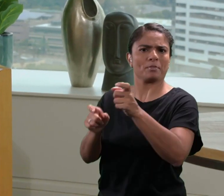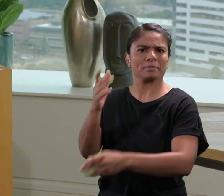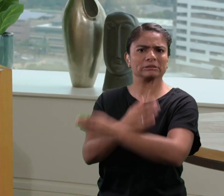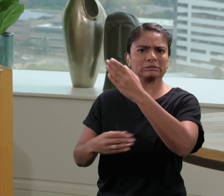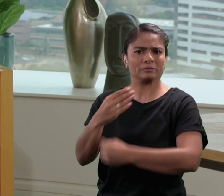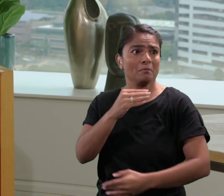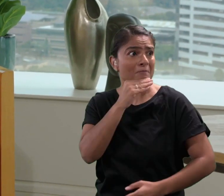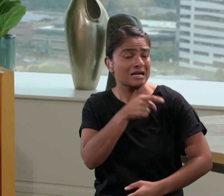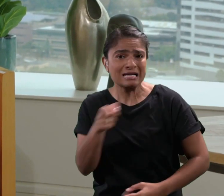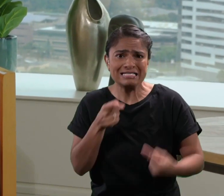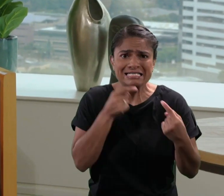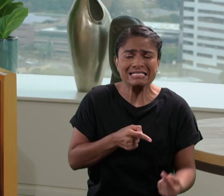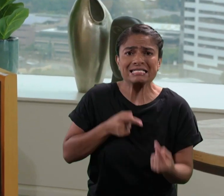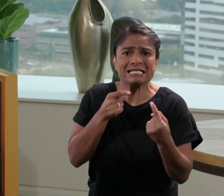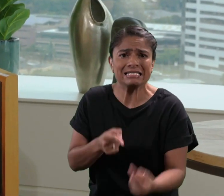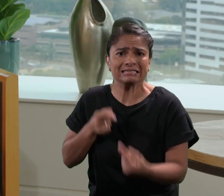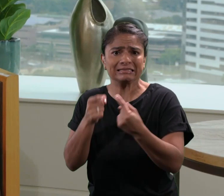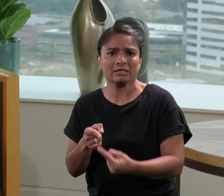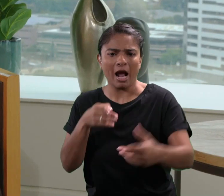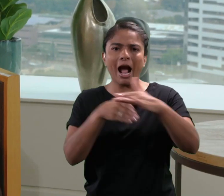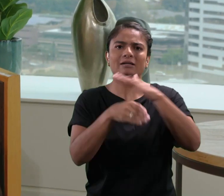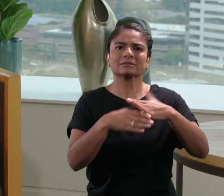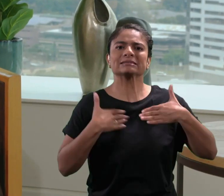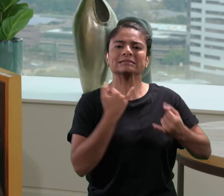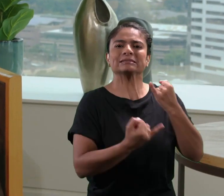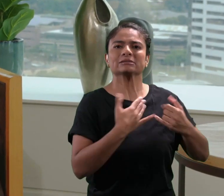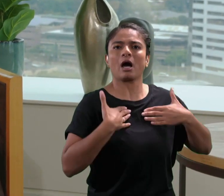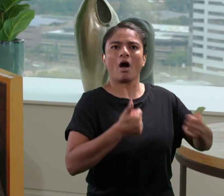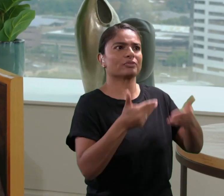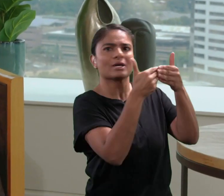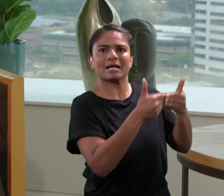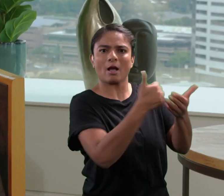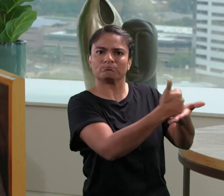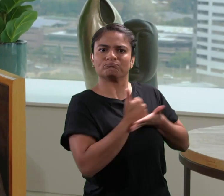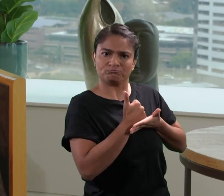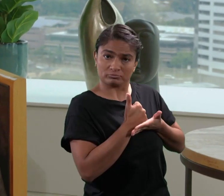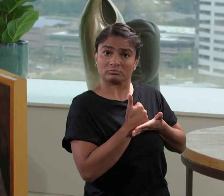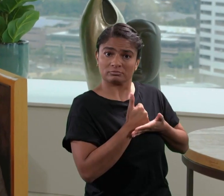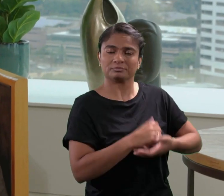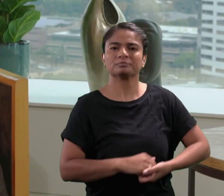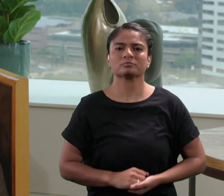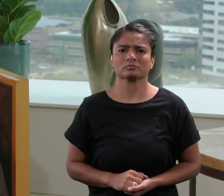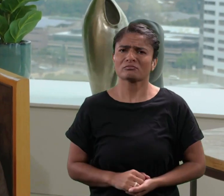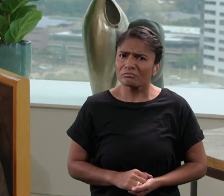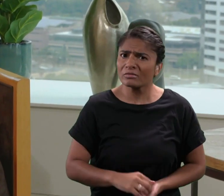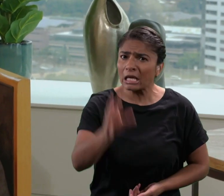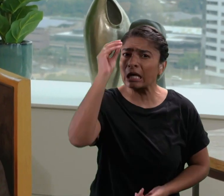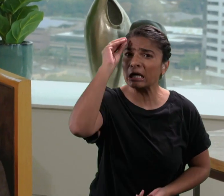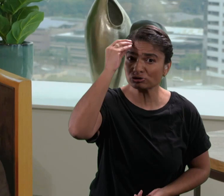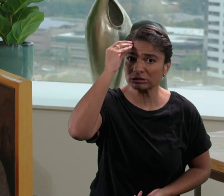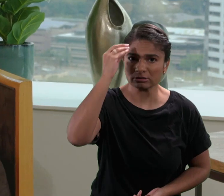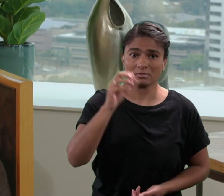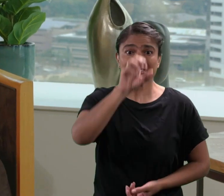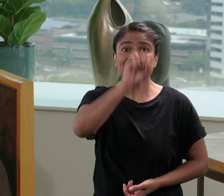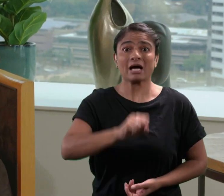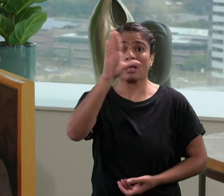houdings en lei tot probleme vir persone met gestremdhede om toegang tot seksuele gesondheidsorgdienste te kry. Interestingly